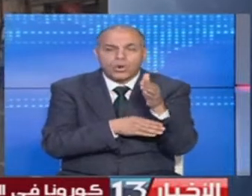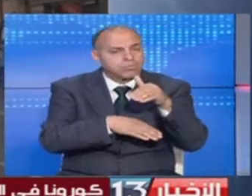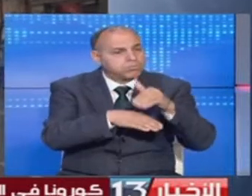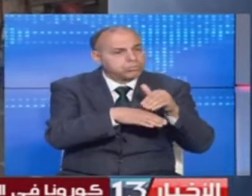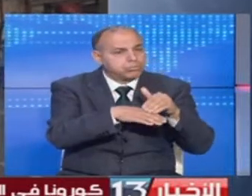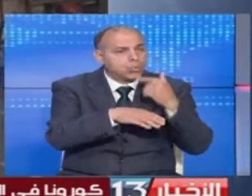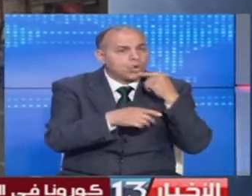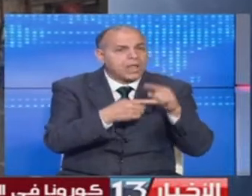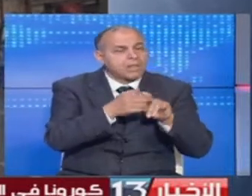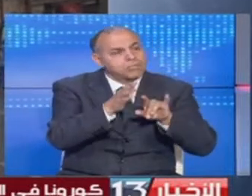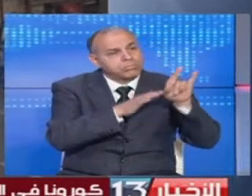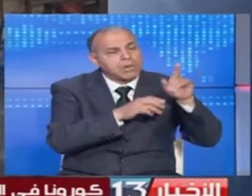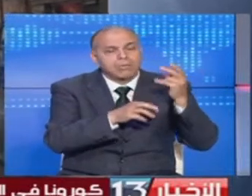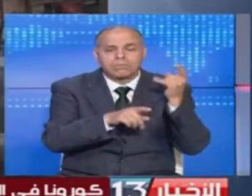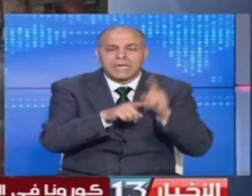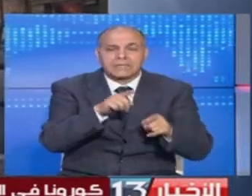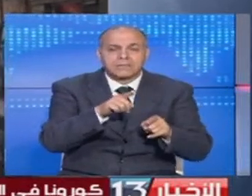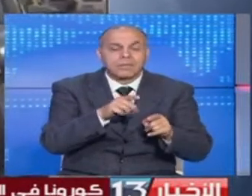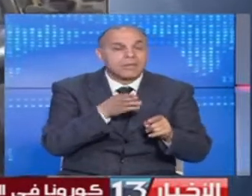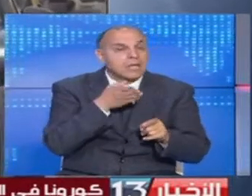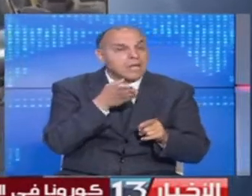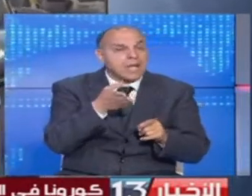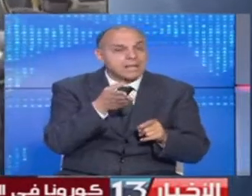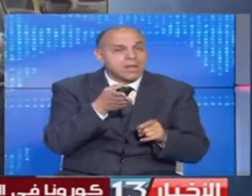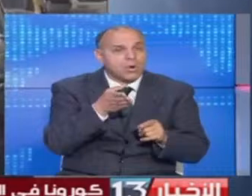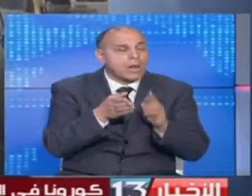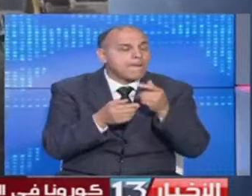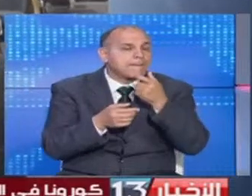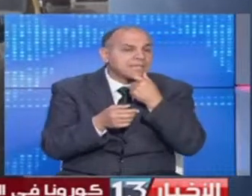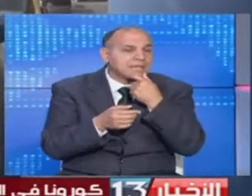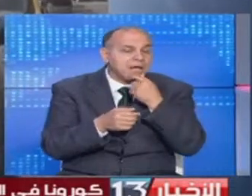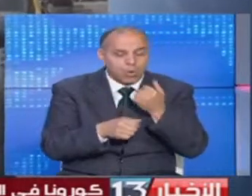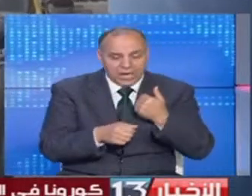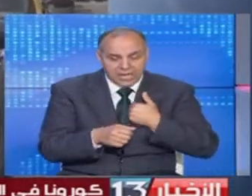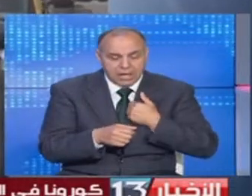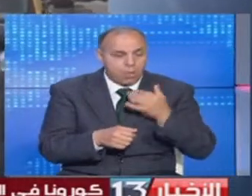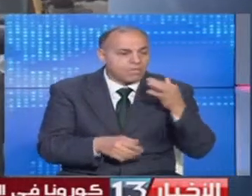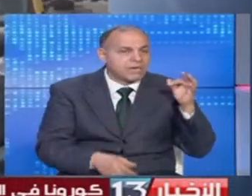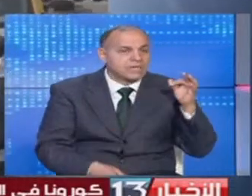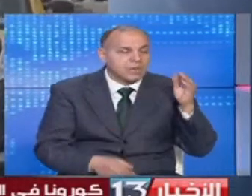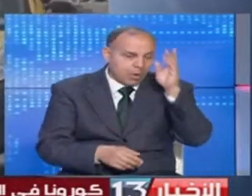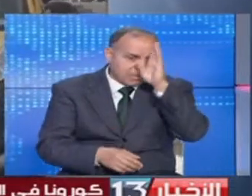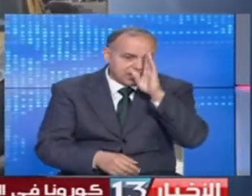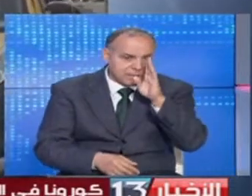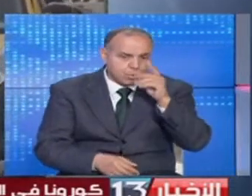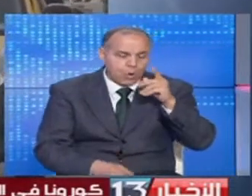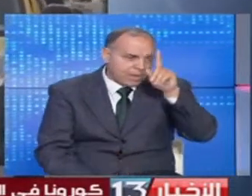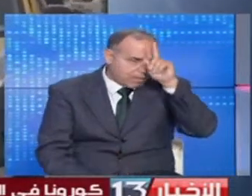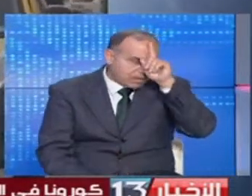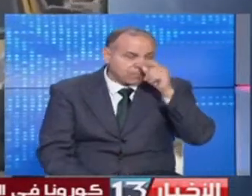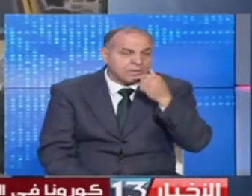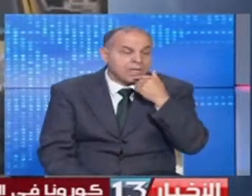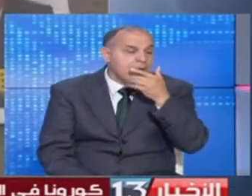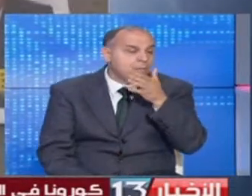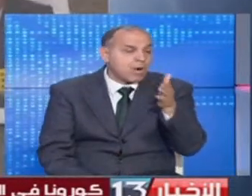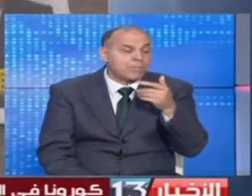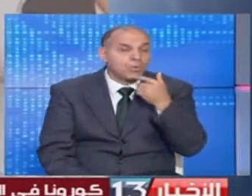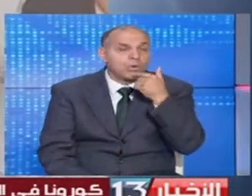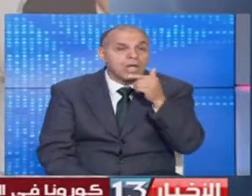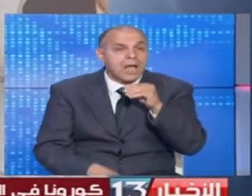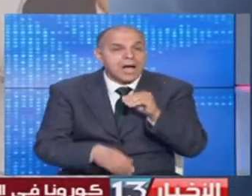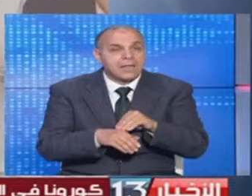بعدم السفر اليها لتشمل بريطانيا وكندا وفرنسا والمكسيك والمانيا في المقابل